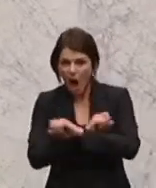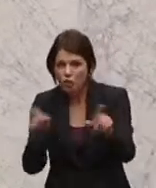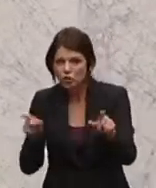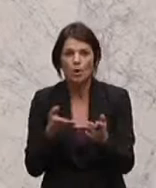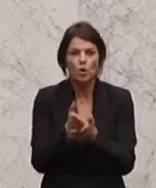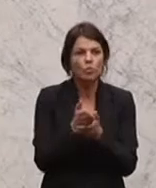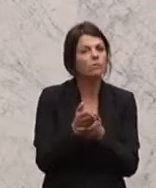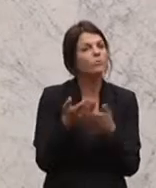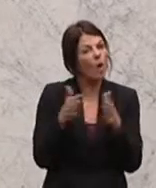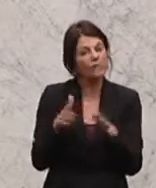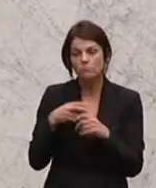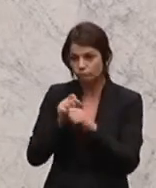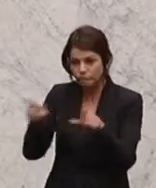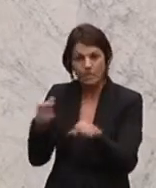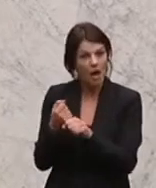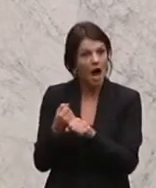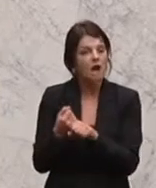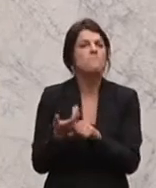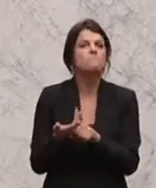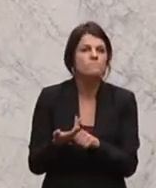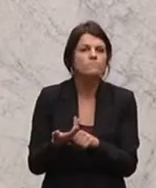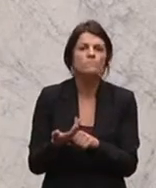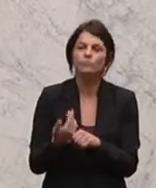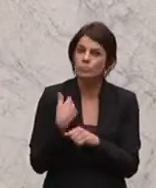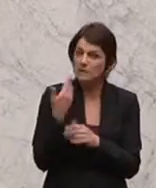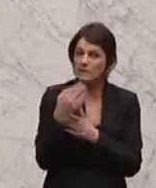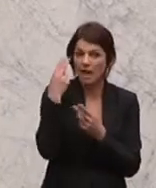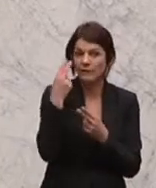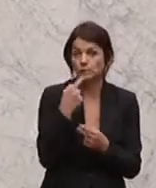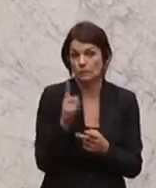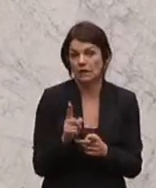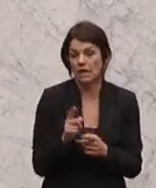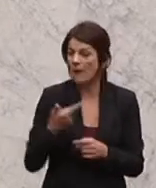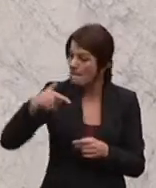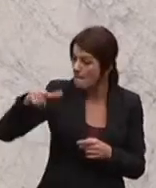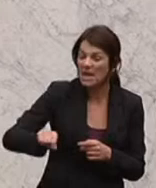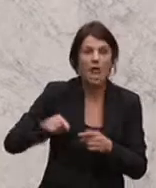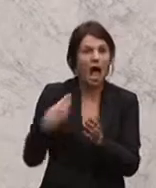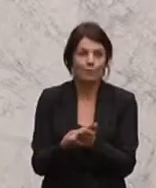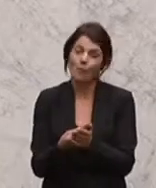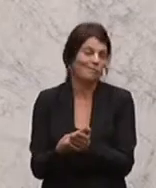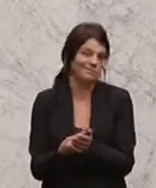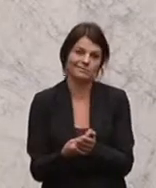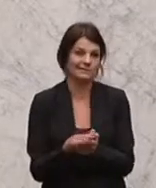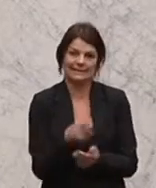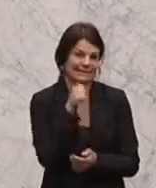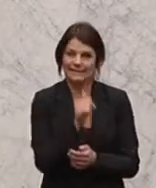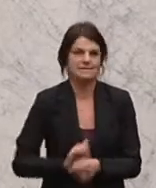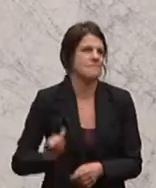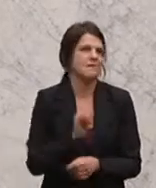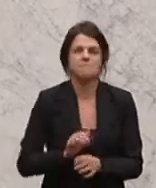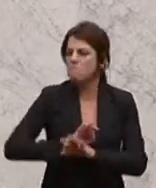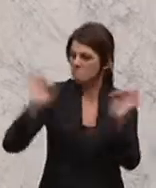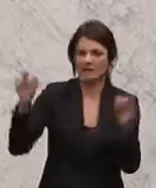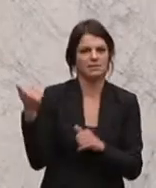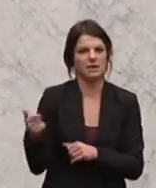durch die öffentliche Hand. Das ist mir ganz wichtig zu sagen: der Billigstbieter ist nicht immer